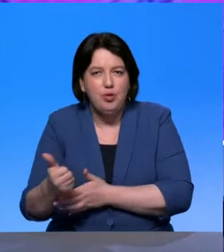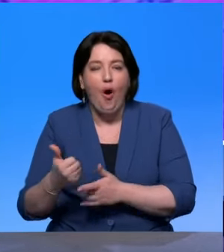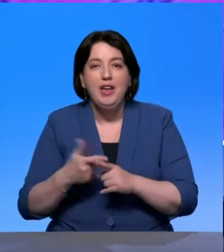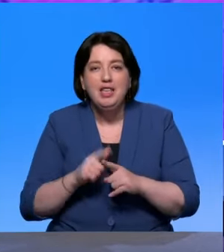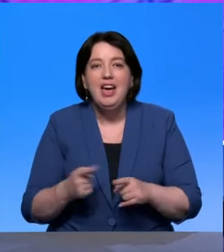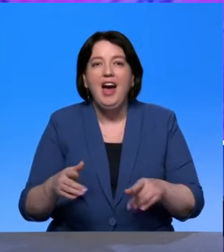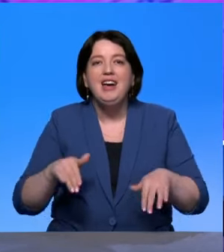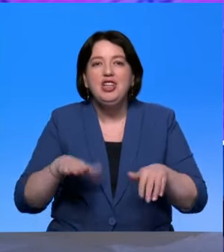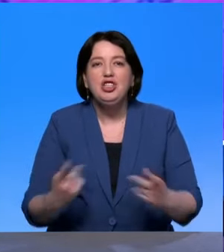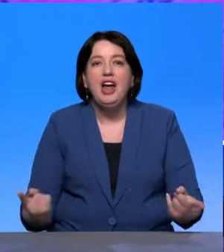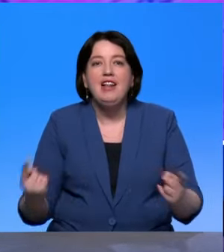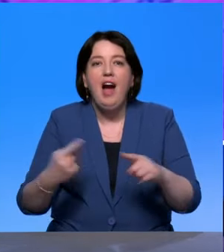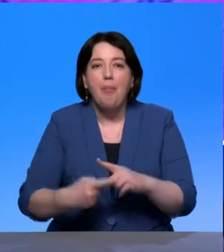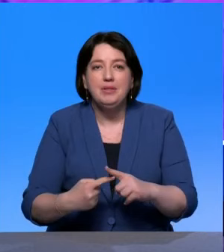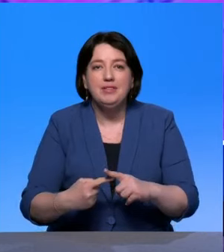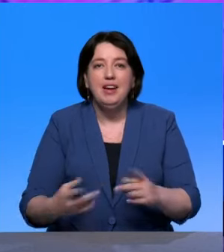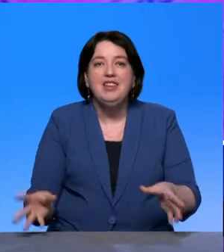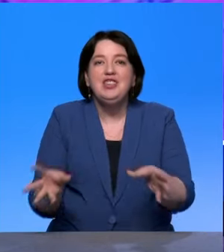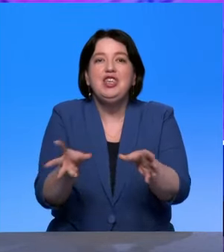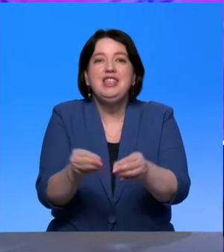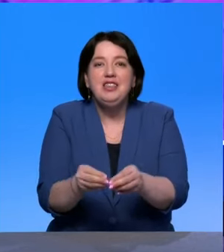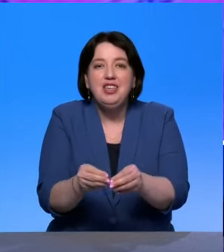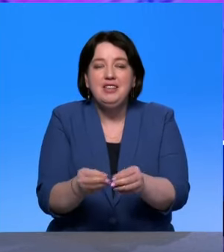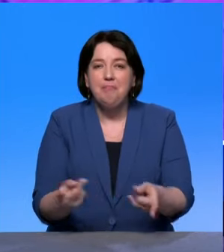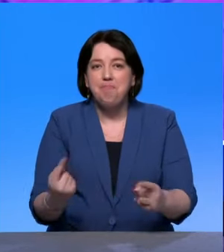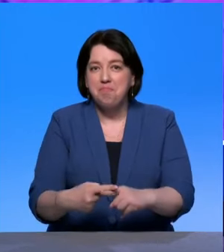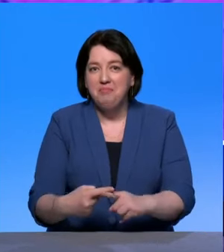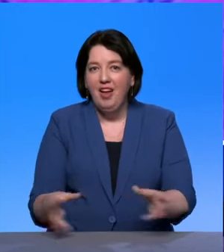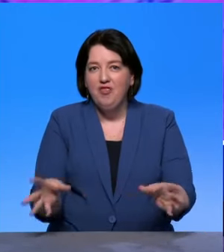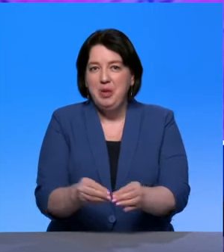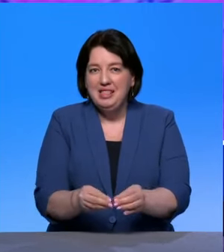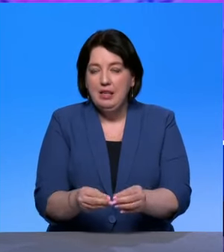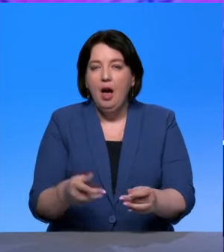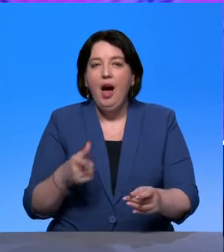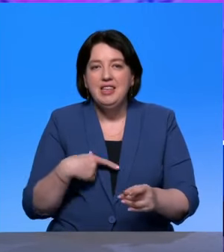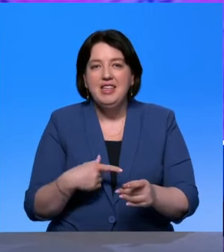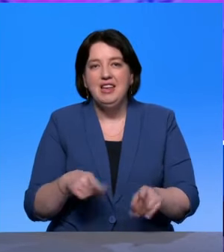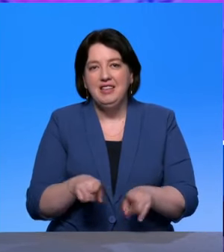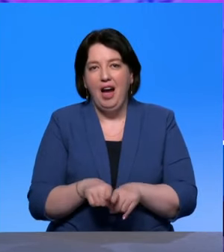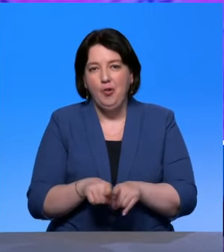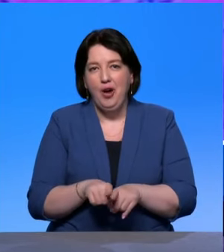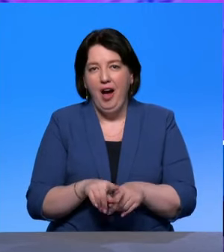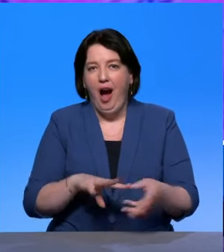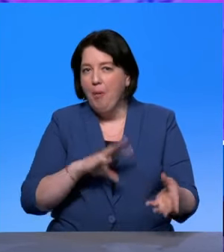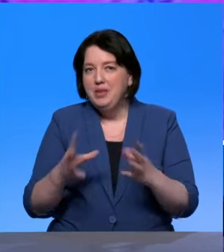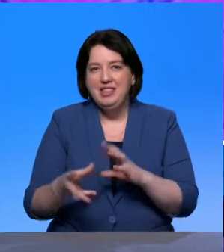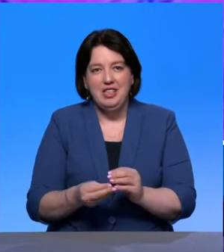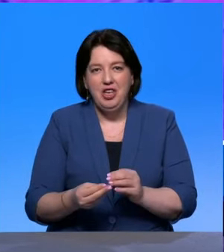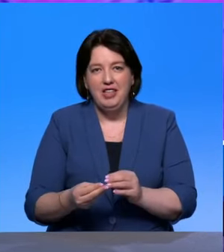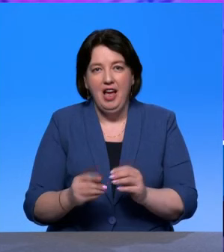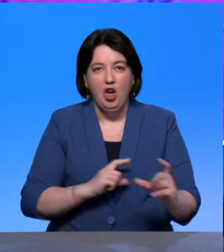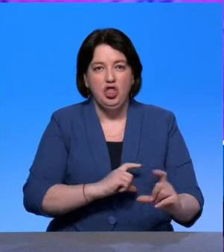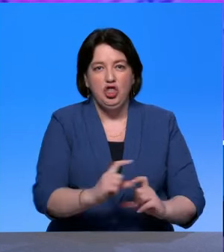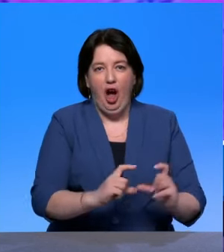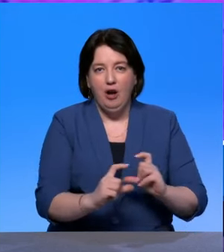Мичурин занимался этим с растениями, а тут вот с молодыми людьми.